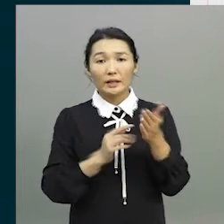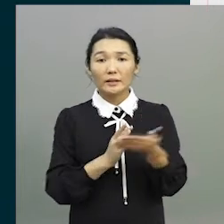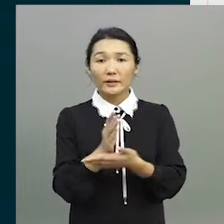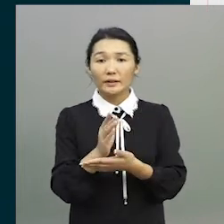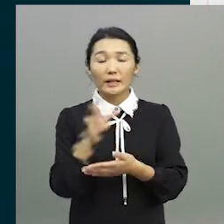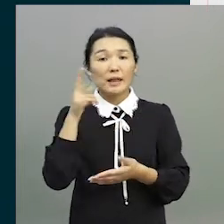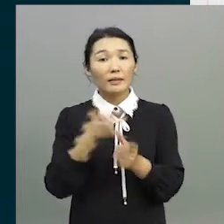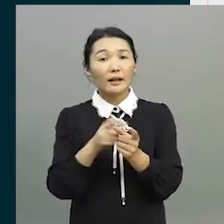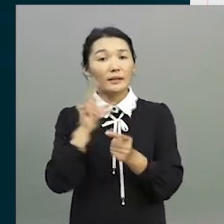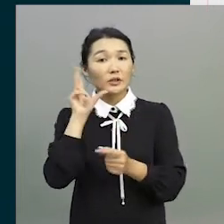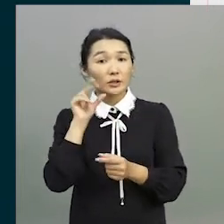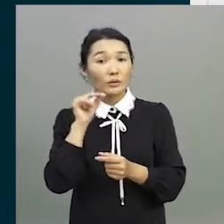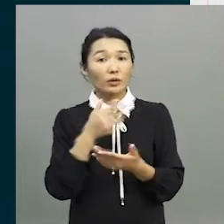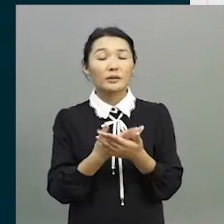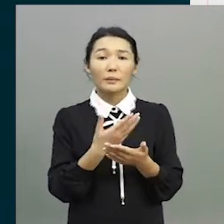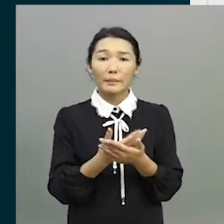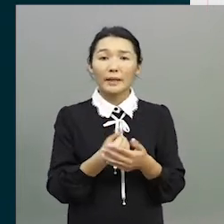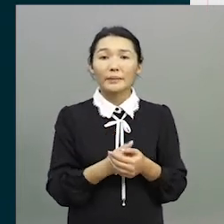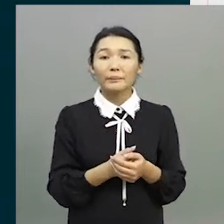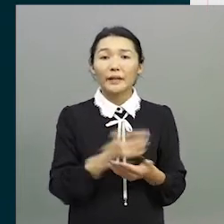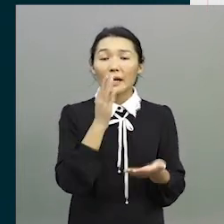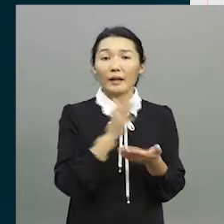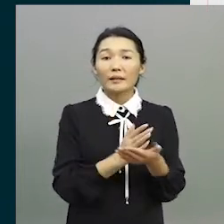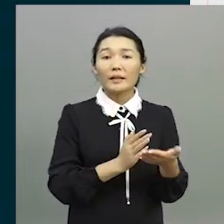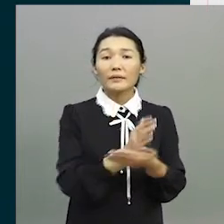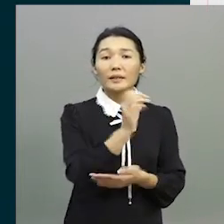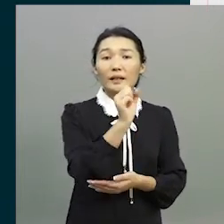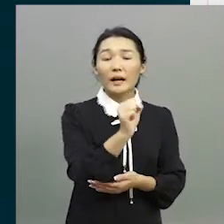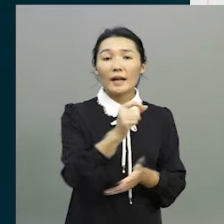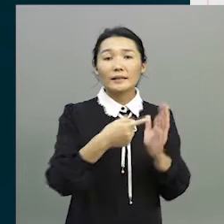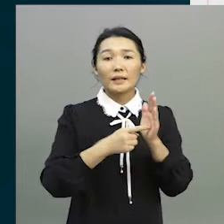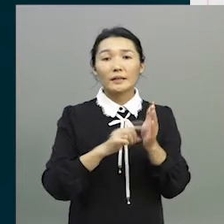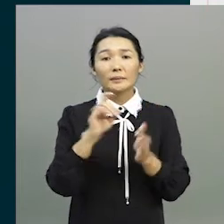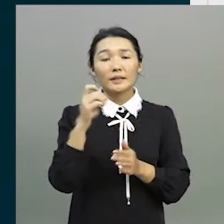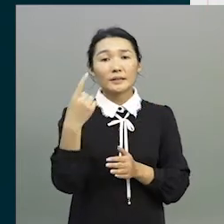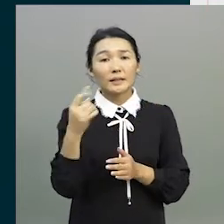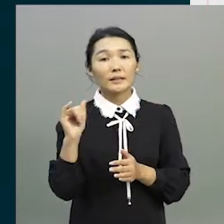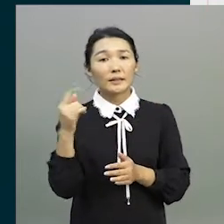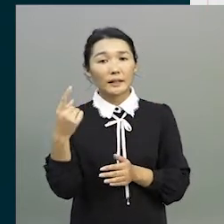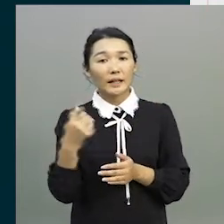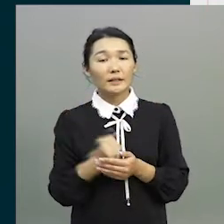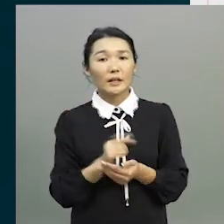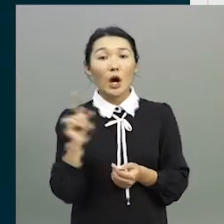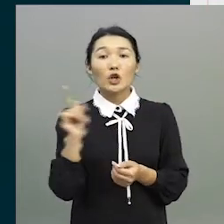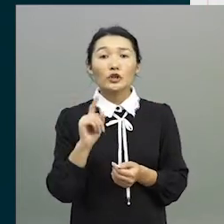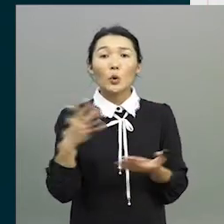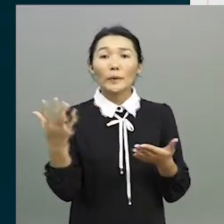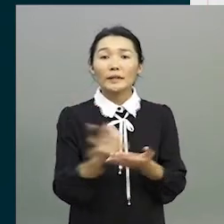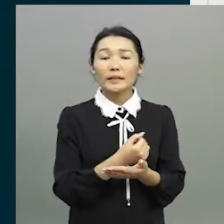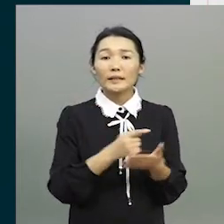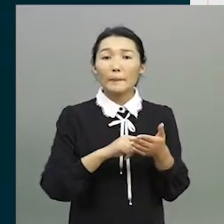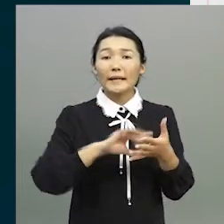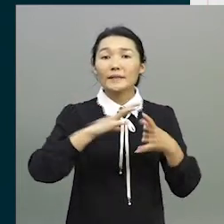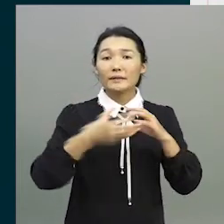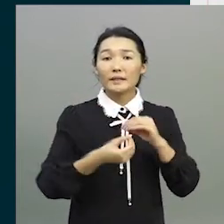число например дан вектор а с координатами x 1 игрек один чтобы найти произведение